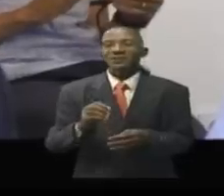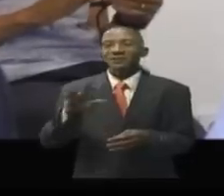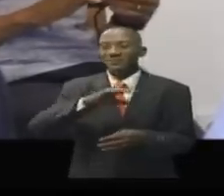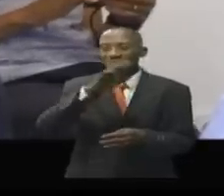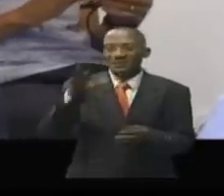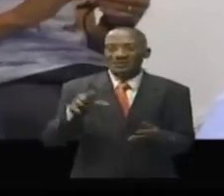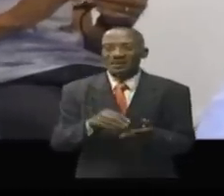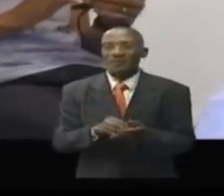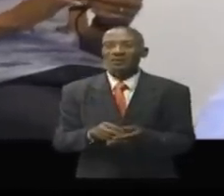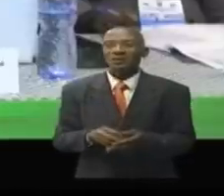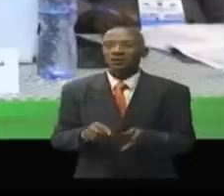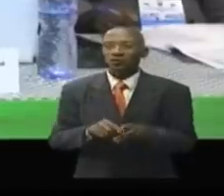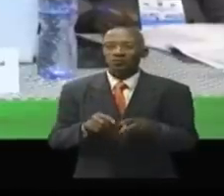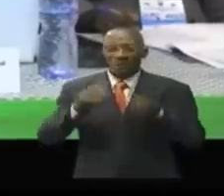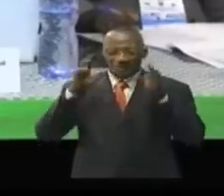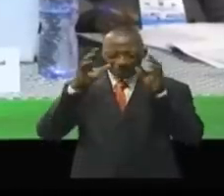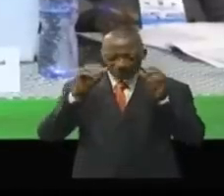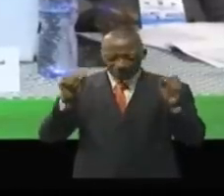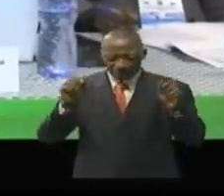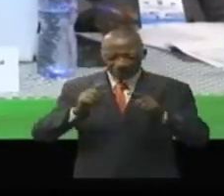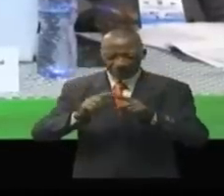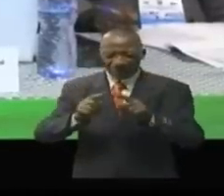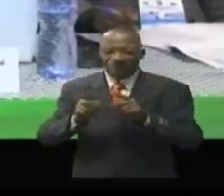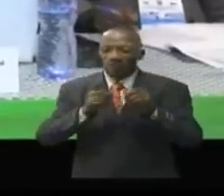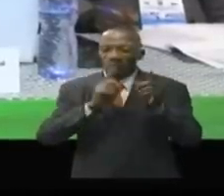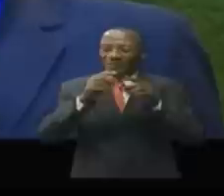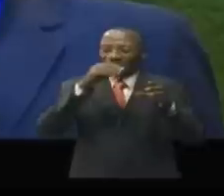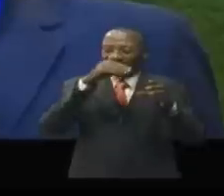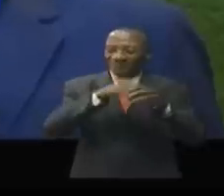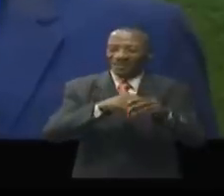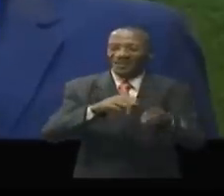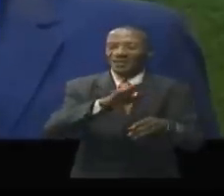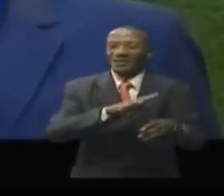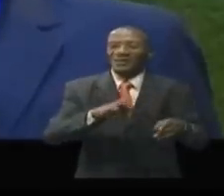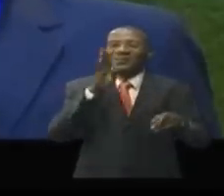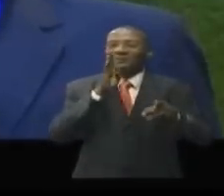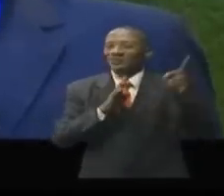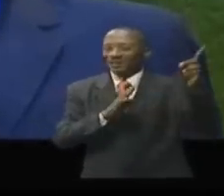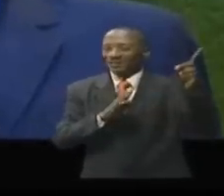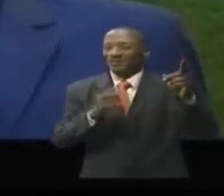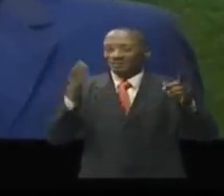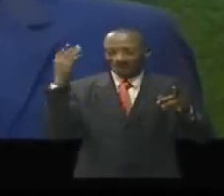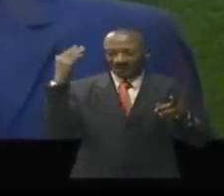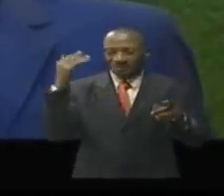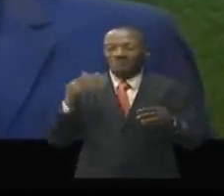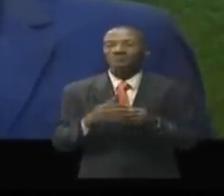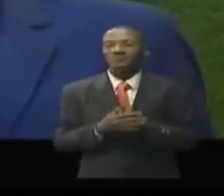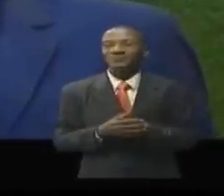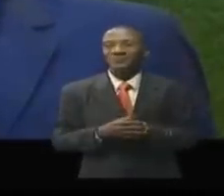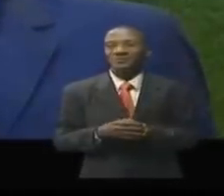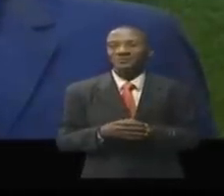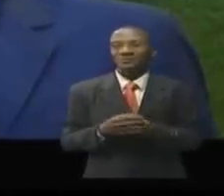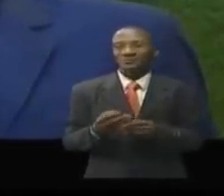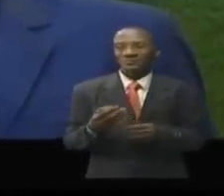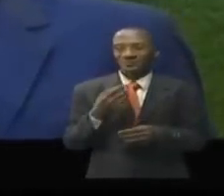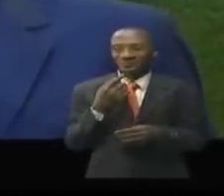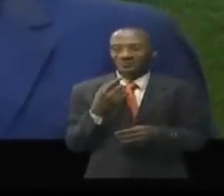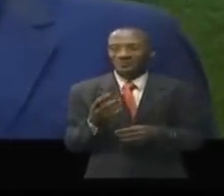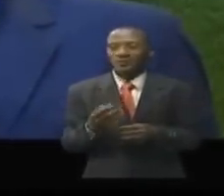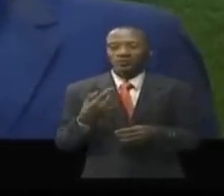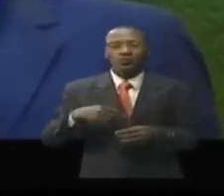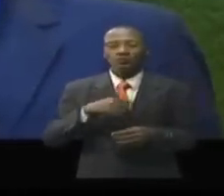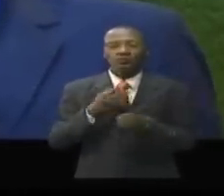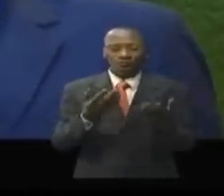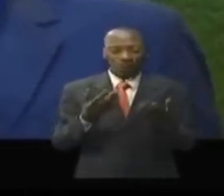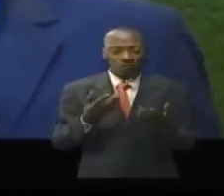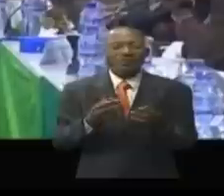chefs d'État à N'Djamena au Tchad. Nous commençons à voir des projets de cette envergure apparaître dans la CEAC,